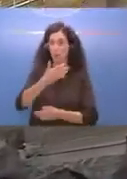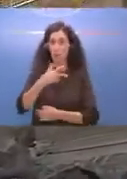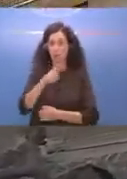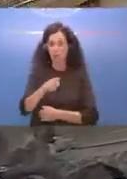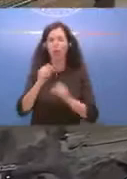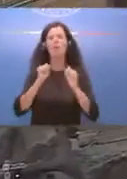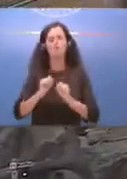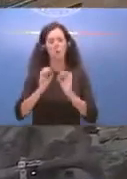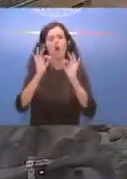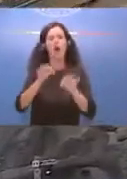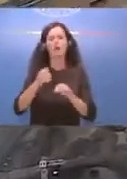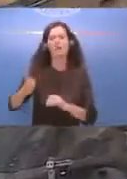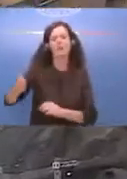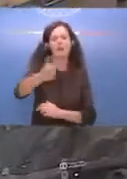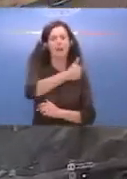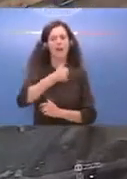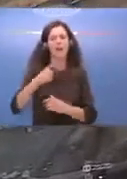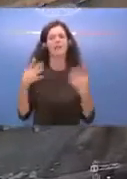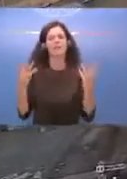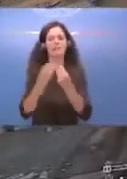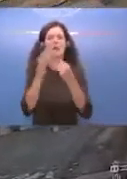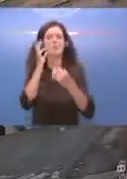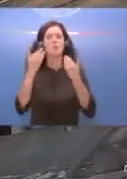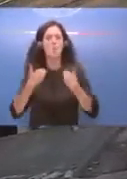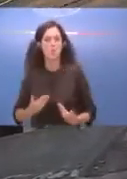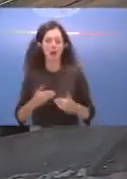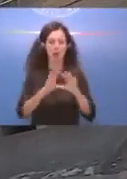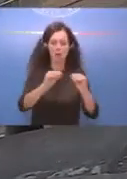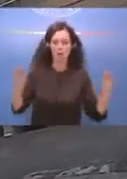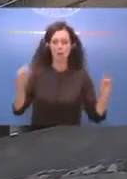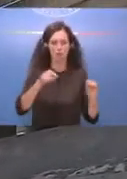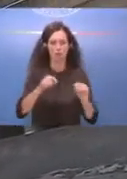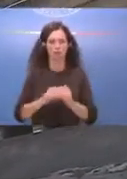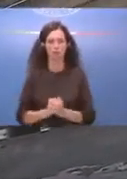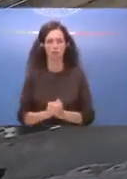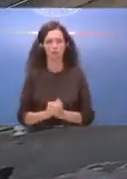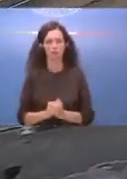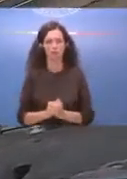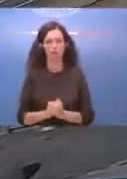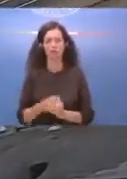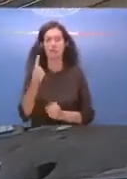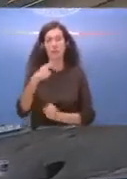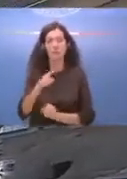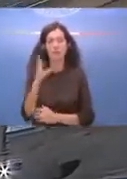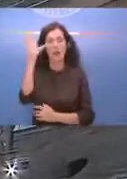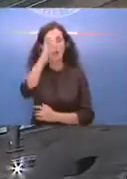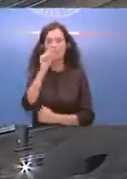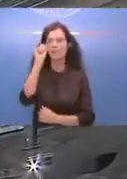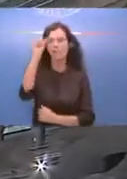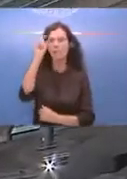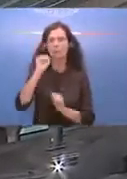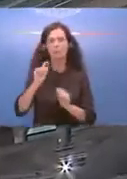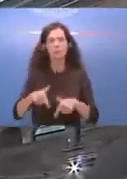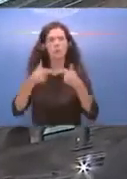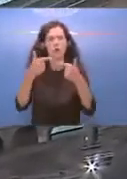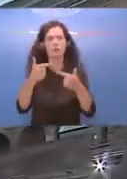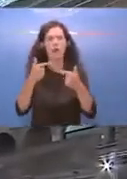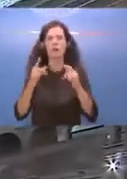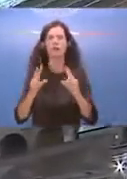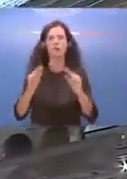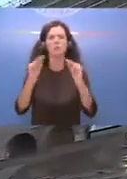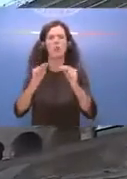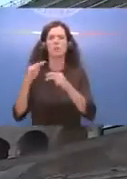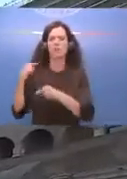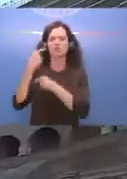fra esseri umani ed arti fatti se i luoghi della cultura sapranno accogliere la sfida di formare le nuove generazioni con un modello di didattica